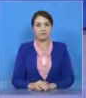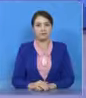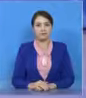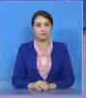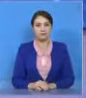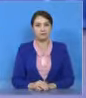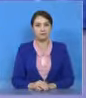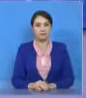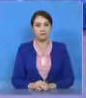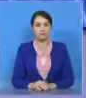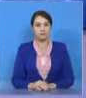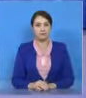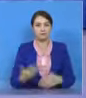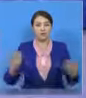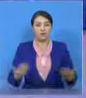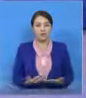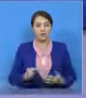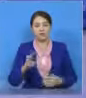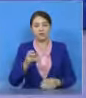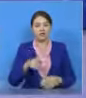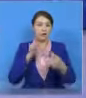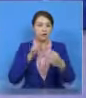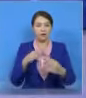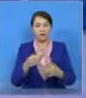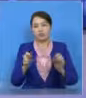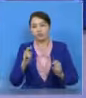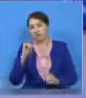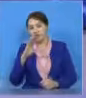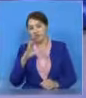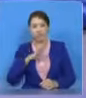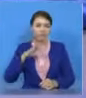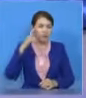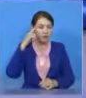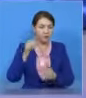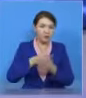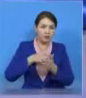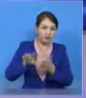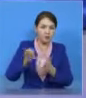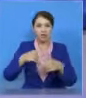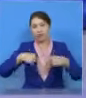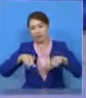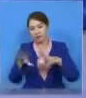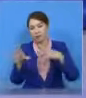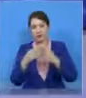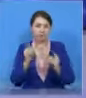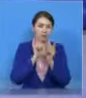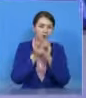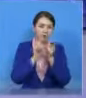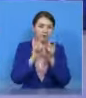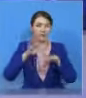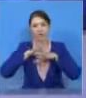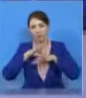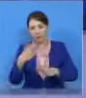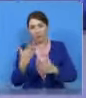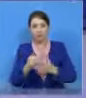Аймақ жаңалықтарымен жалғастырамыз. Өңірде ланкестікке қарсы төтенше жағдайды ескерту және жою комиссиясының бірлескен отырысы өтті. Онда